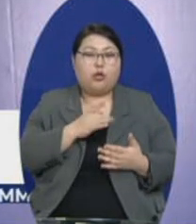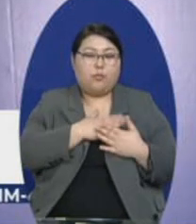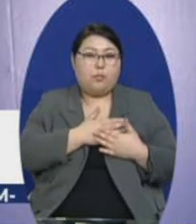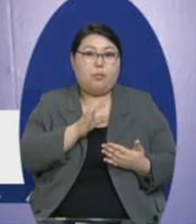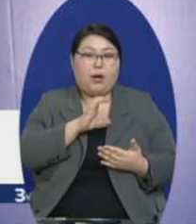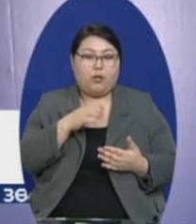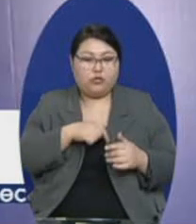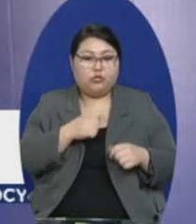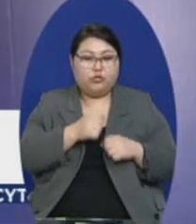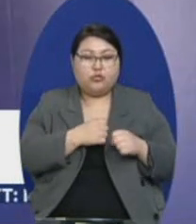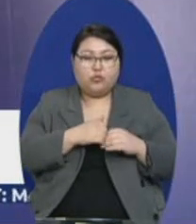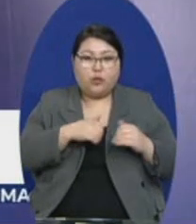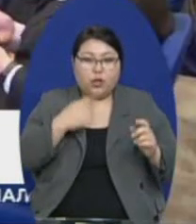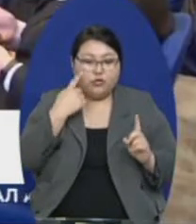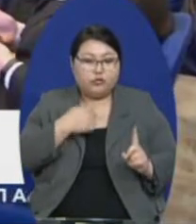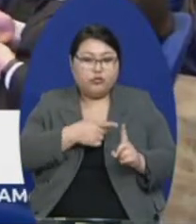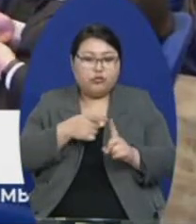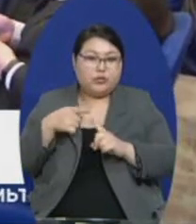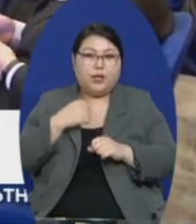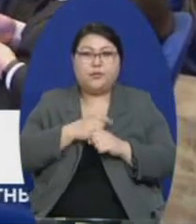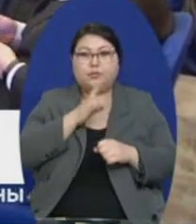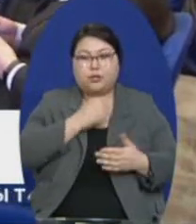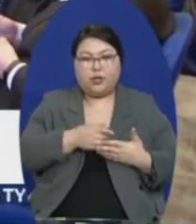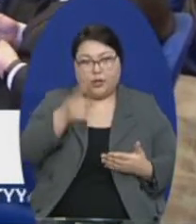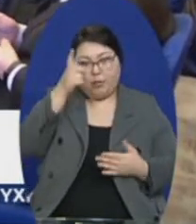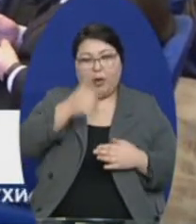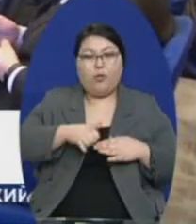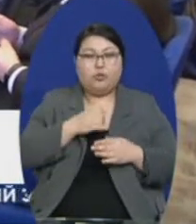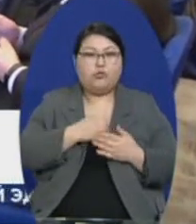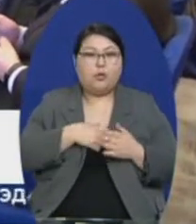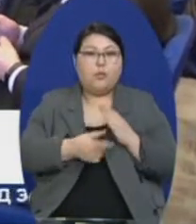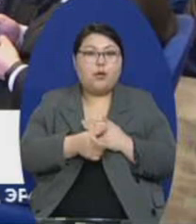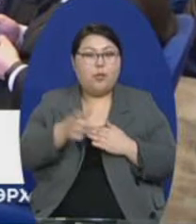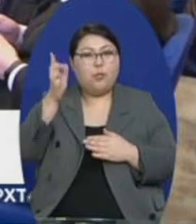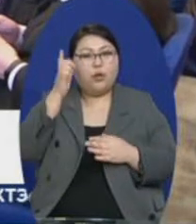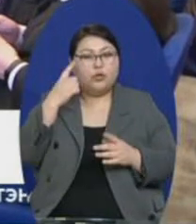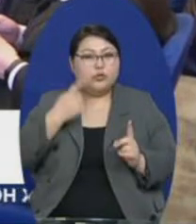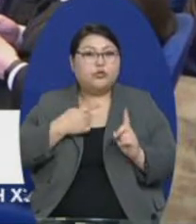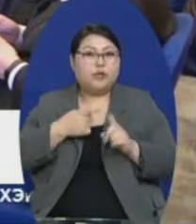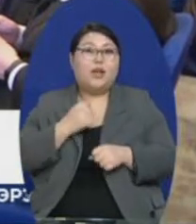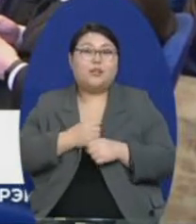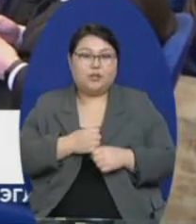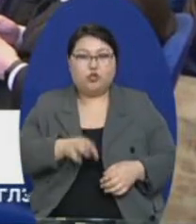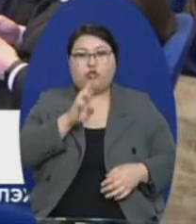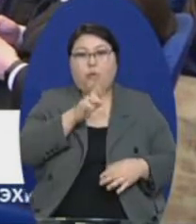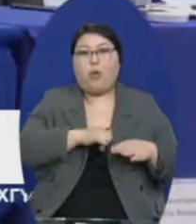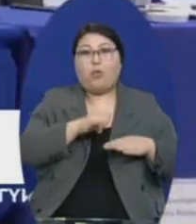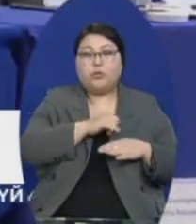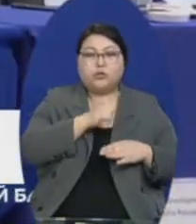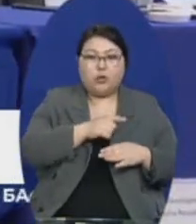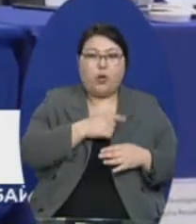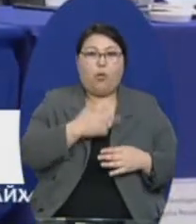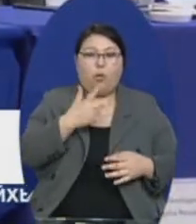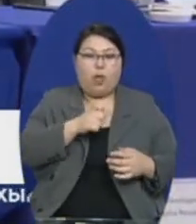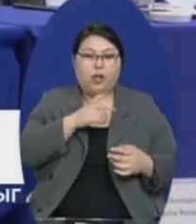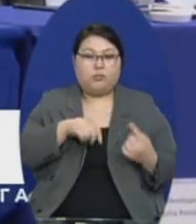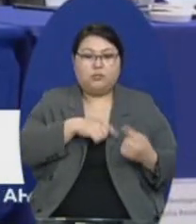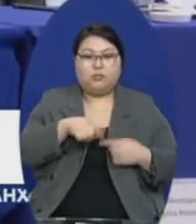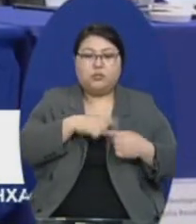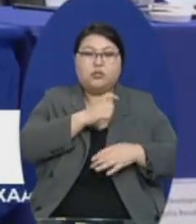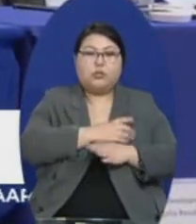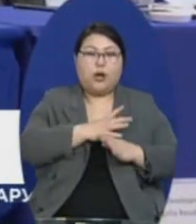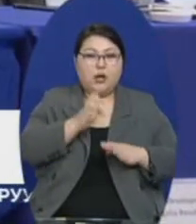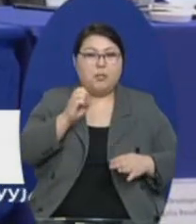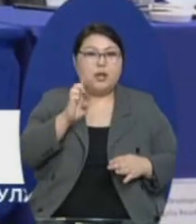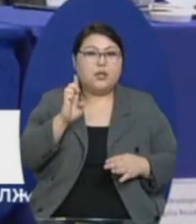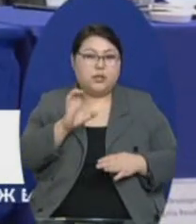хинжлээс тусгайлсан чиглэлүүдэд ажиллахаар болжээ. Герман улстай зөвхөн мэрэгжлийн боловсролын чиглэлд ажиллах бол Япон улстай 3 илжир хичээлж байгаа ерөнхий